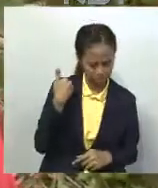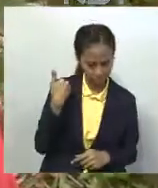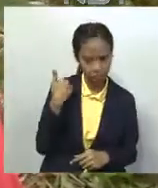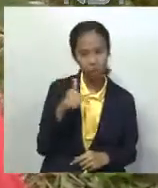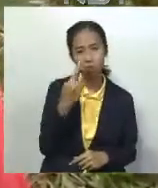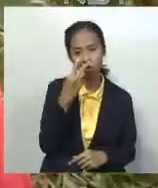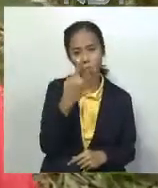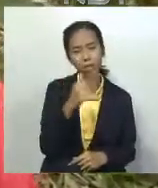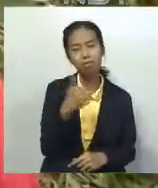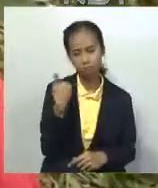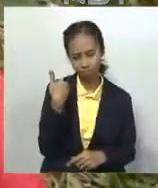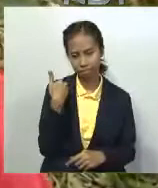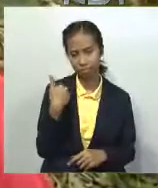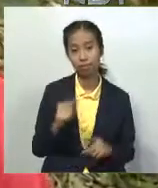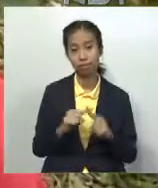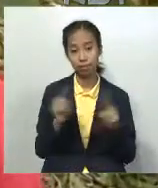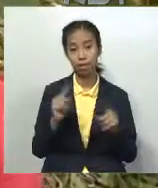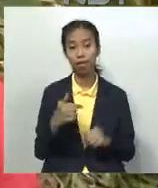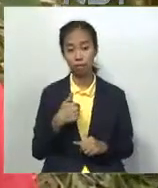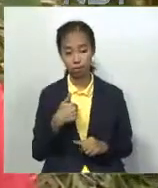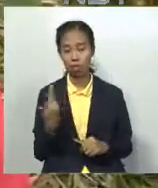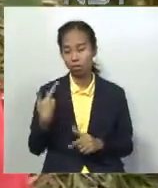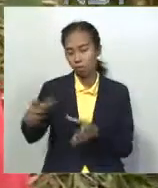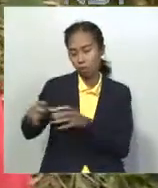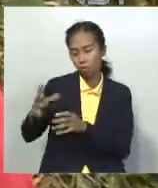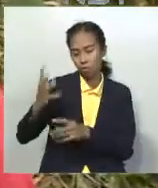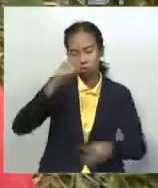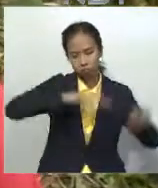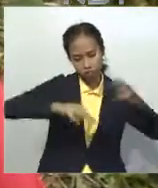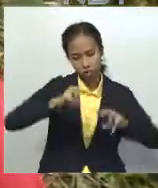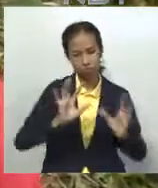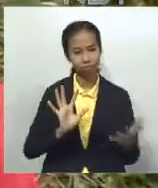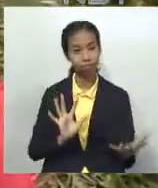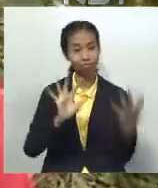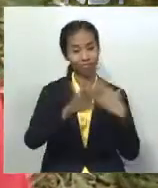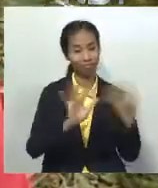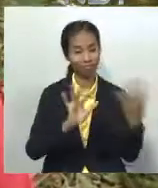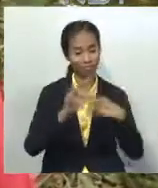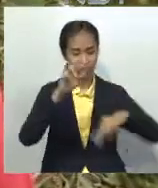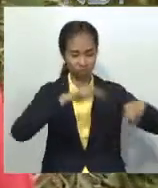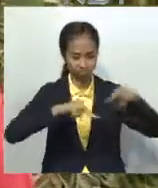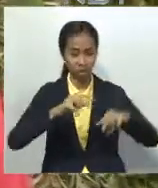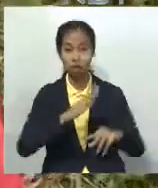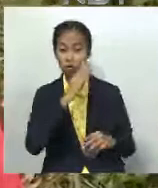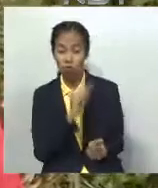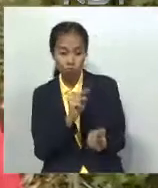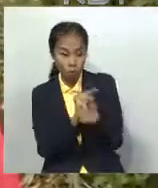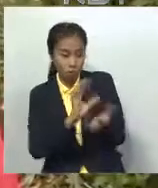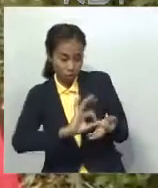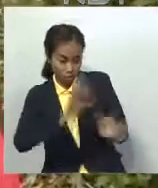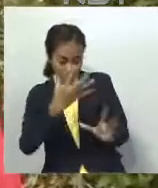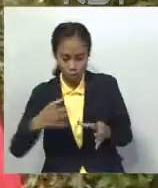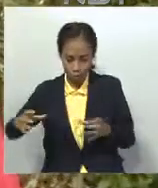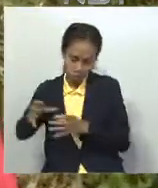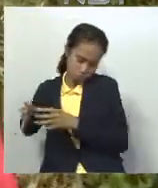ครับ แต่เราก็มีการเวรกำลังขึ้นไปตรวจค่ะมีพบจุดความร้อนหรือเกิดฟันแล้วก็สามารถที่จะระดมกำ